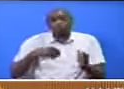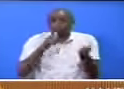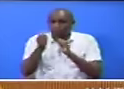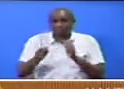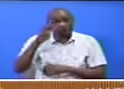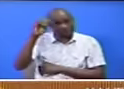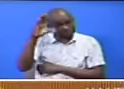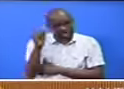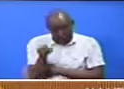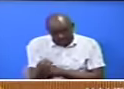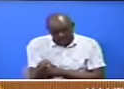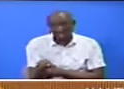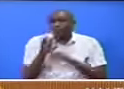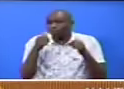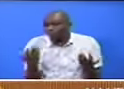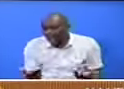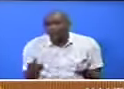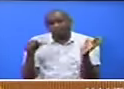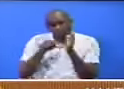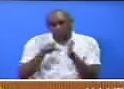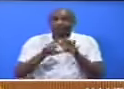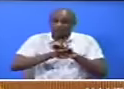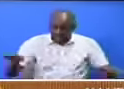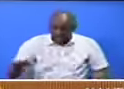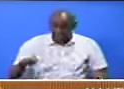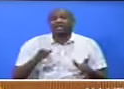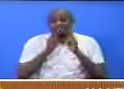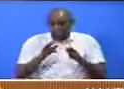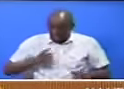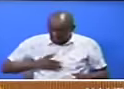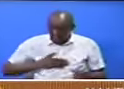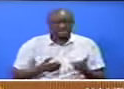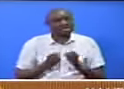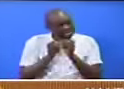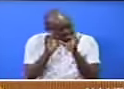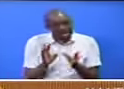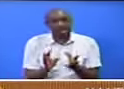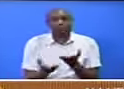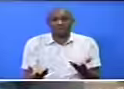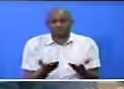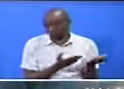wa Kapsoya, yalitokana na mzozo wa ardhi. Mwanahabari wetu Elvis Kosgei na maelezo zaidi.